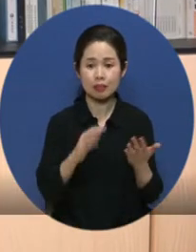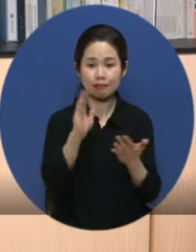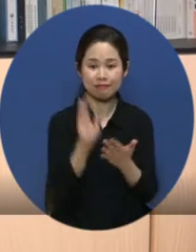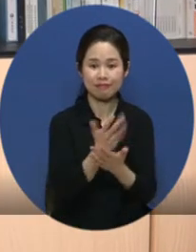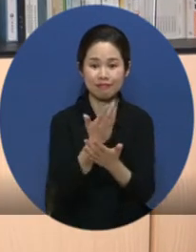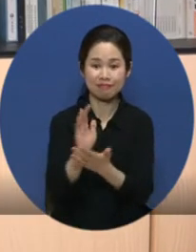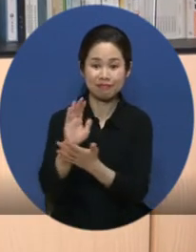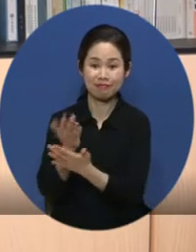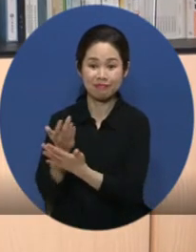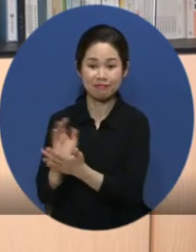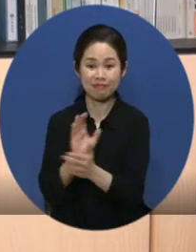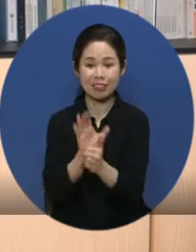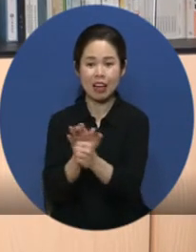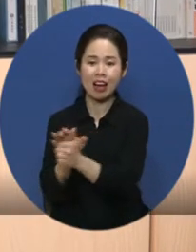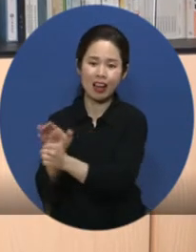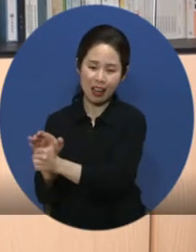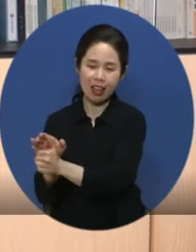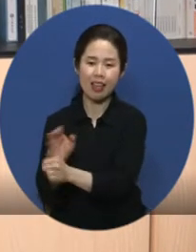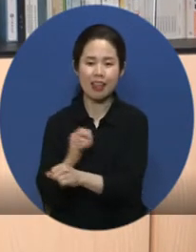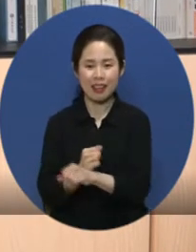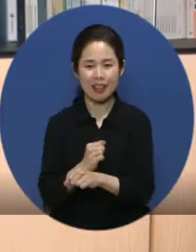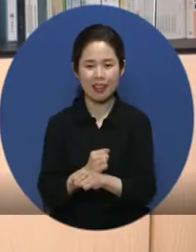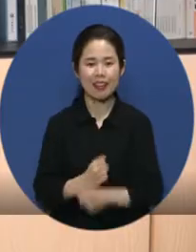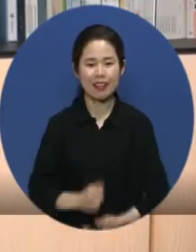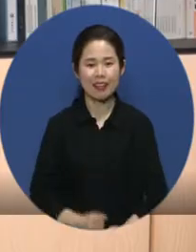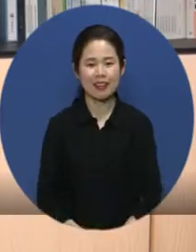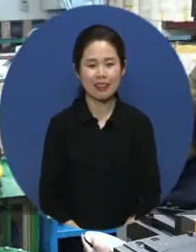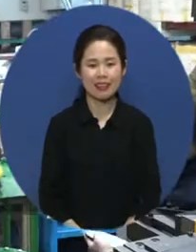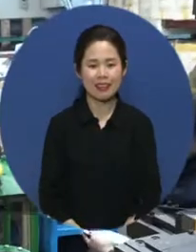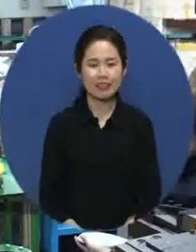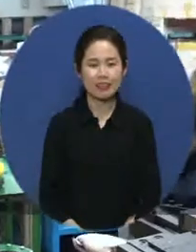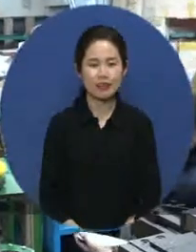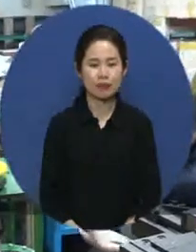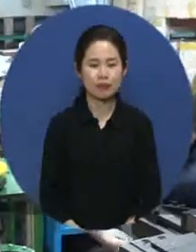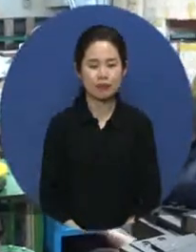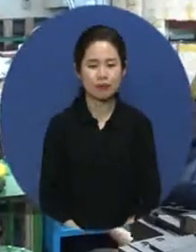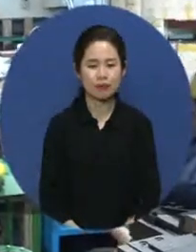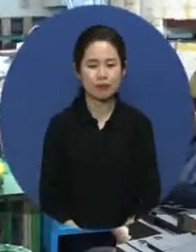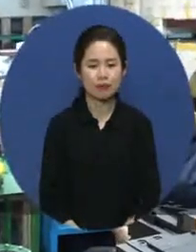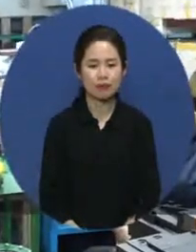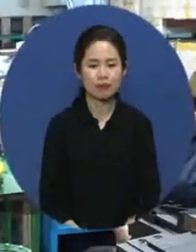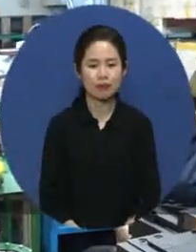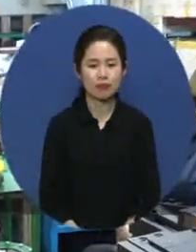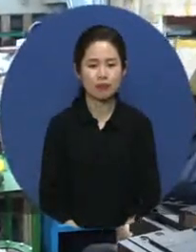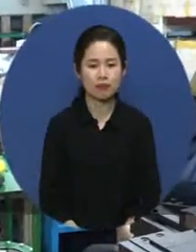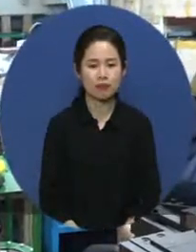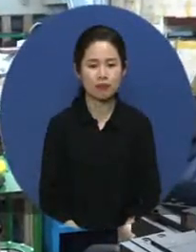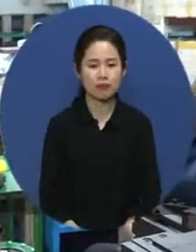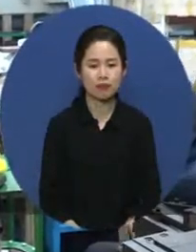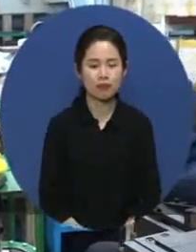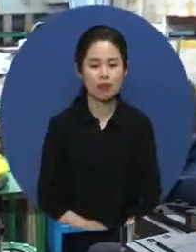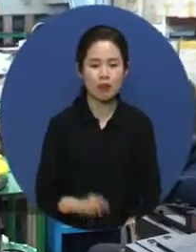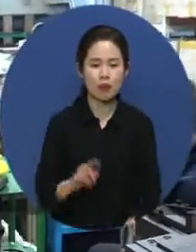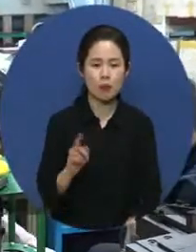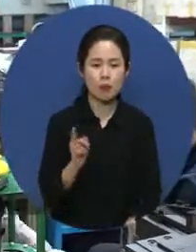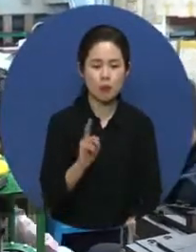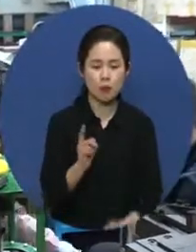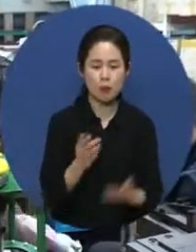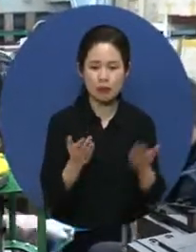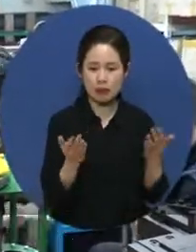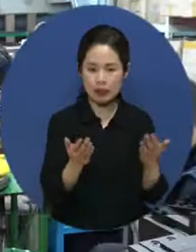시스템을 채택해서 공장을 운영하고 있어요. 그래서 어느 공정에든